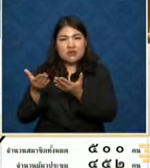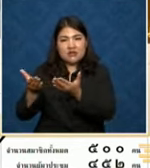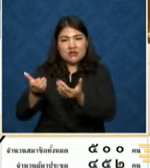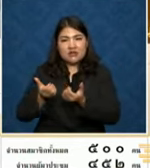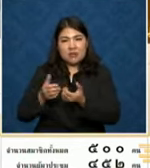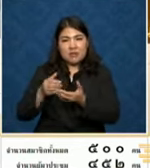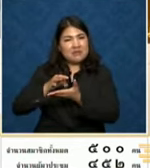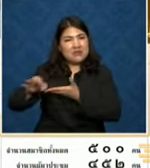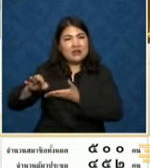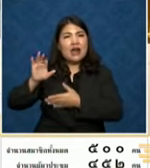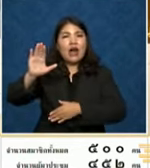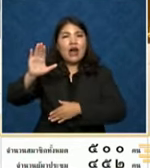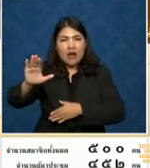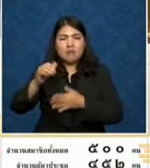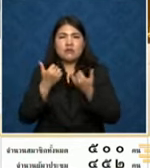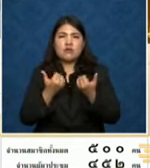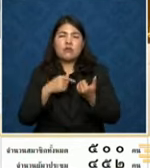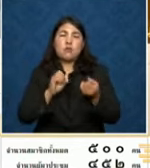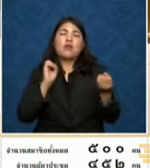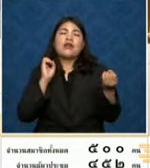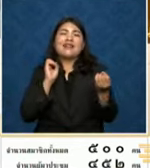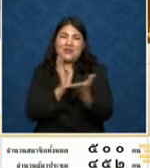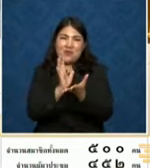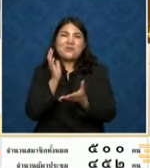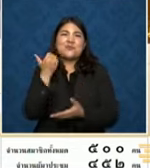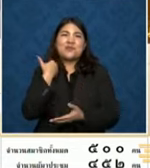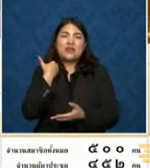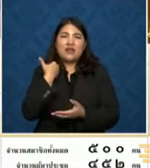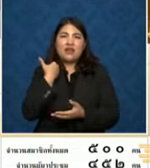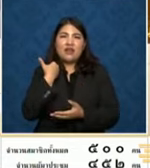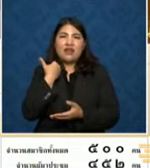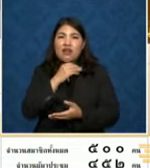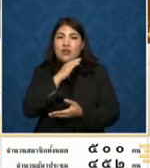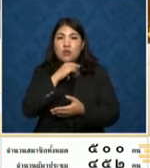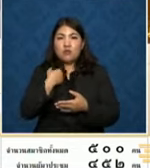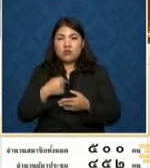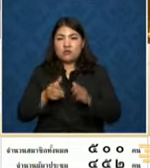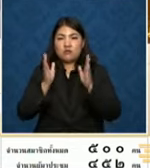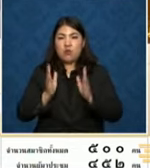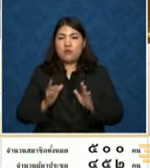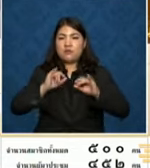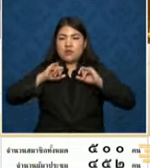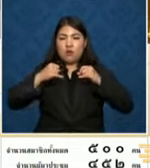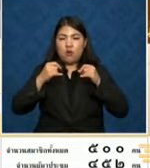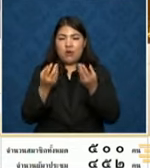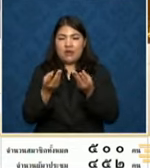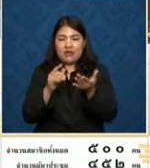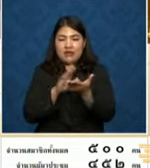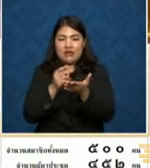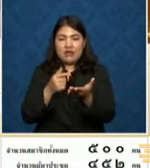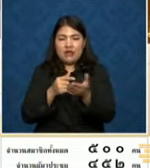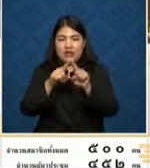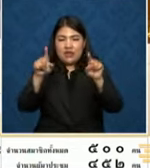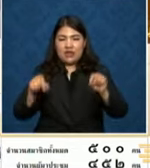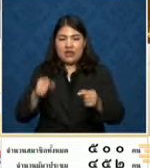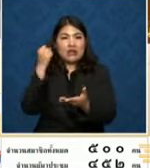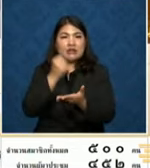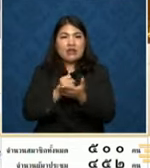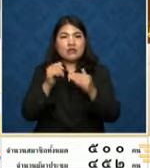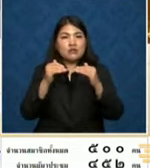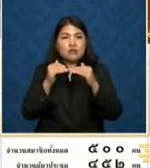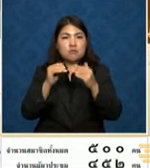านครับมันกระทบถึงพี่น้องที่ปลูกข้าวโพดในพื้นที่ที่ไม่มีเอกสารสิทธิ์ราคาข้าวโพดทะลักมา